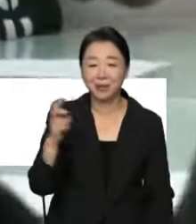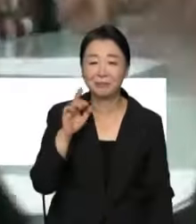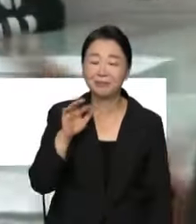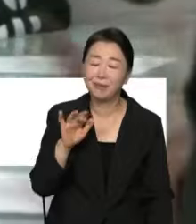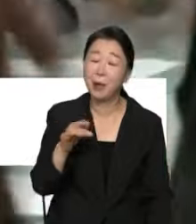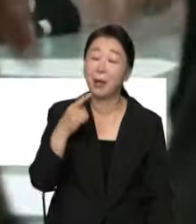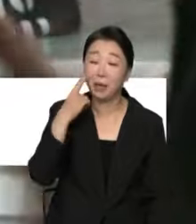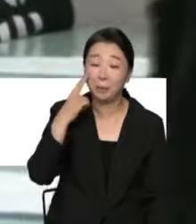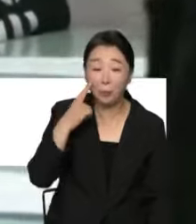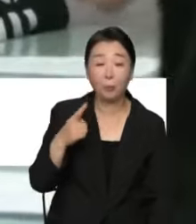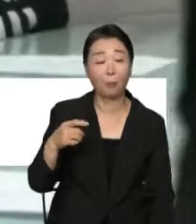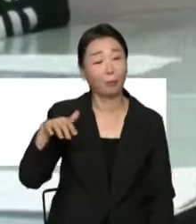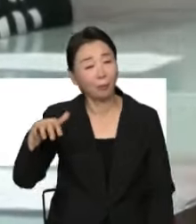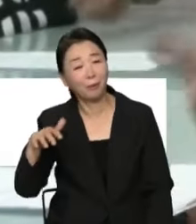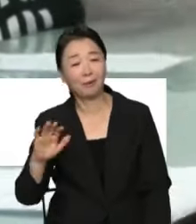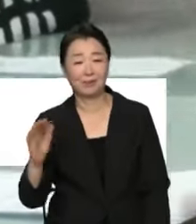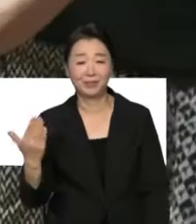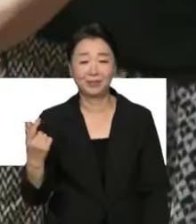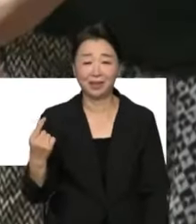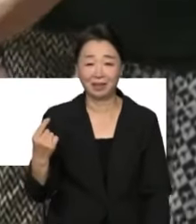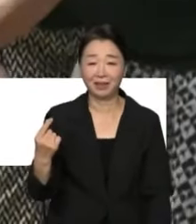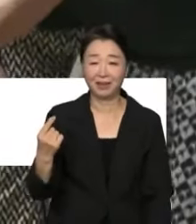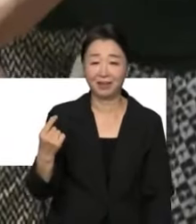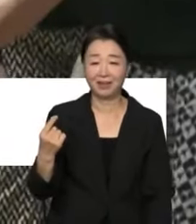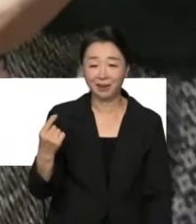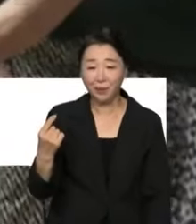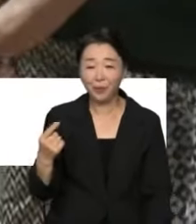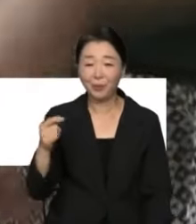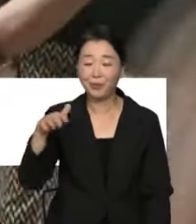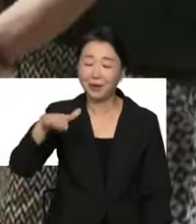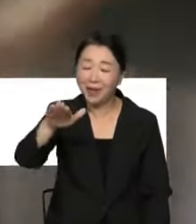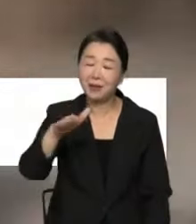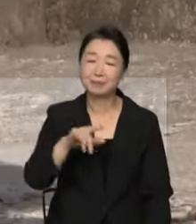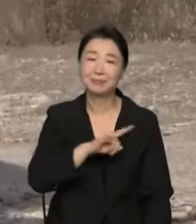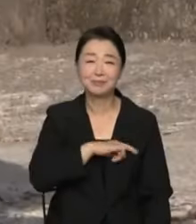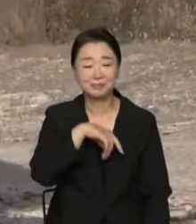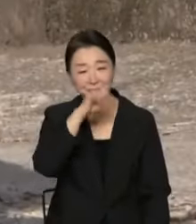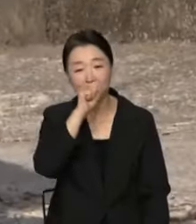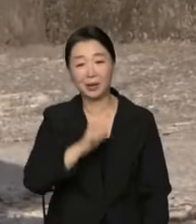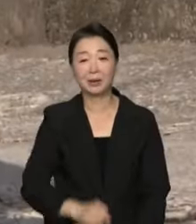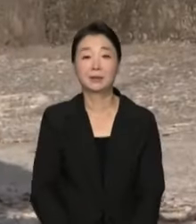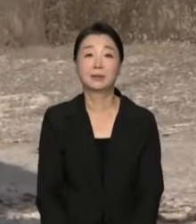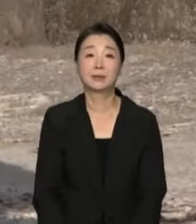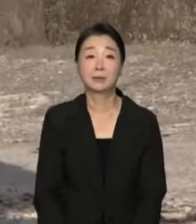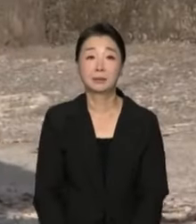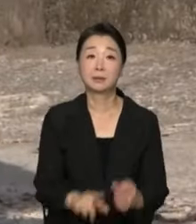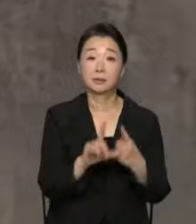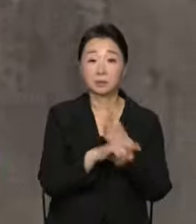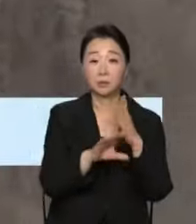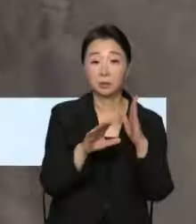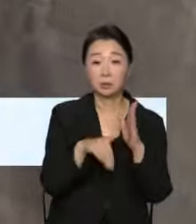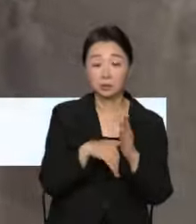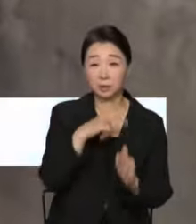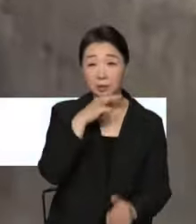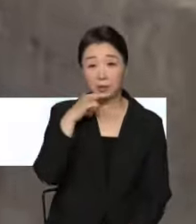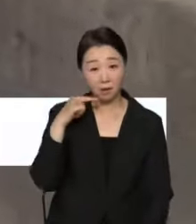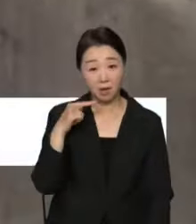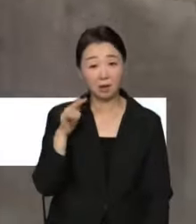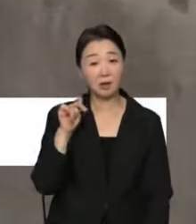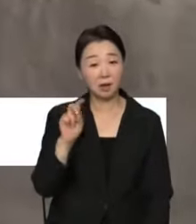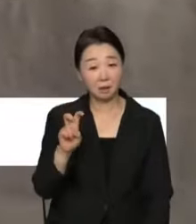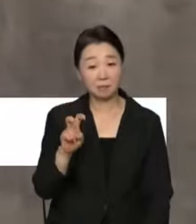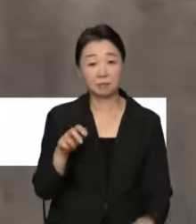좀 거들먹거리는 것도 되고 이제 그 랩하는 게 제일 기분 좋아. 그러던 지난 1월 혈액암 3기 판정을